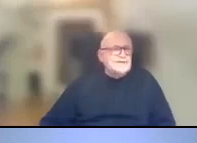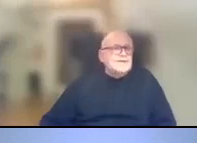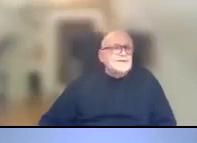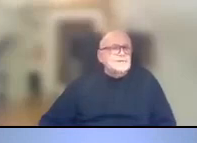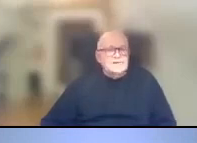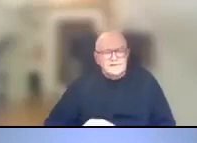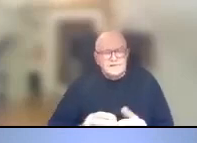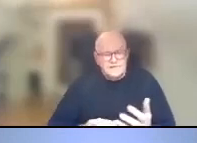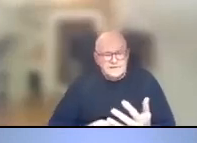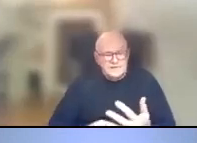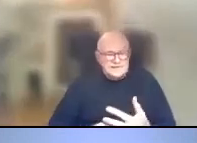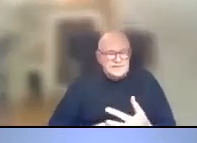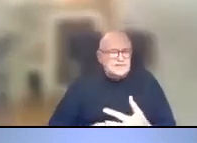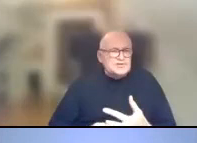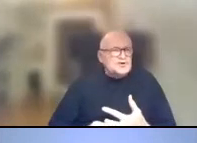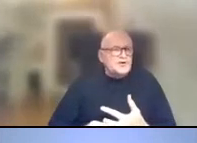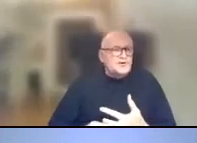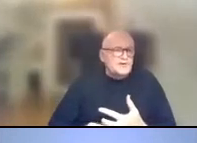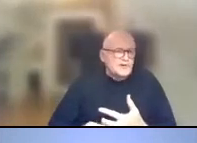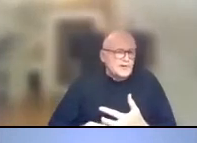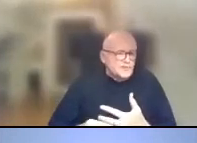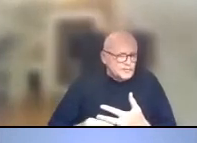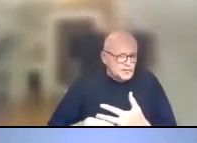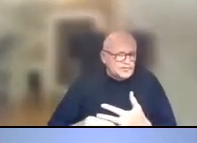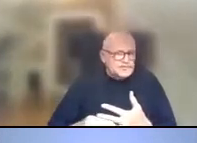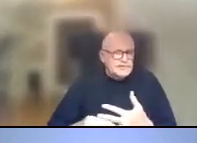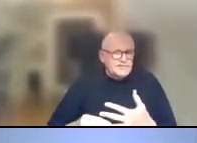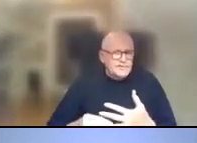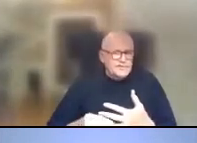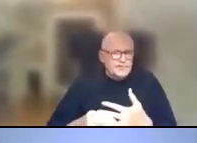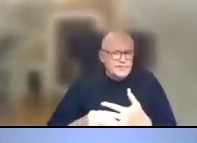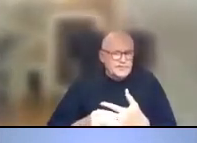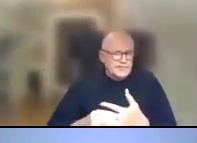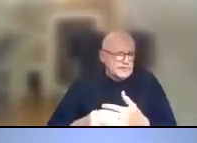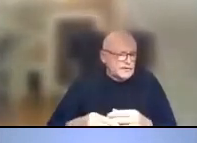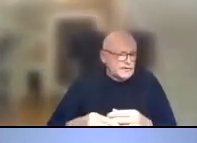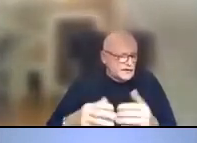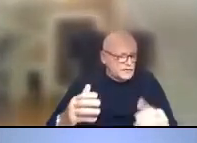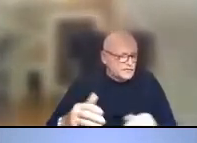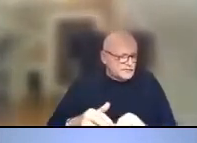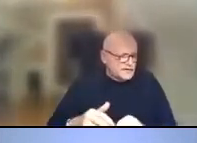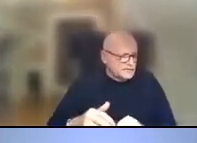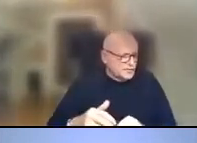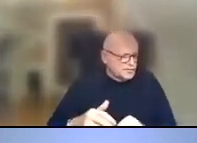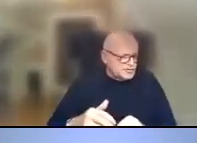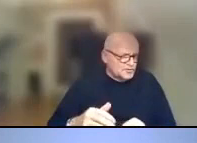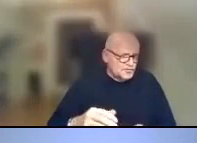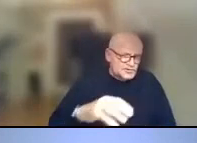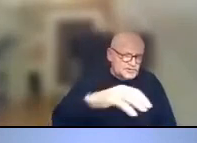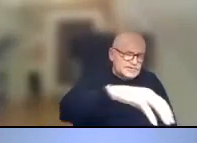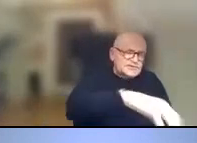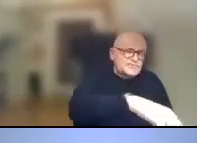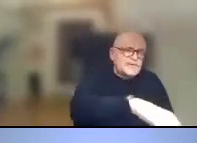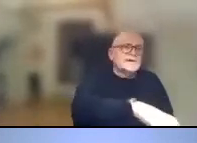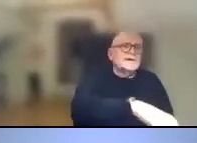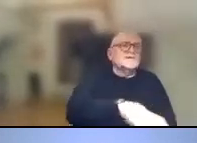hat, die hieß Die Story, wurde produziert von der Reinhold Beckmann Produktion und